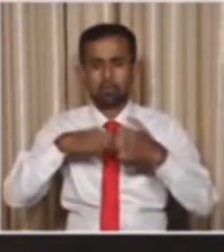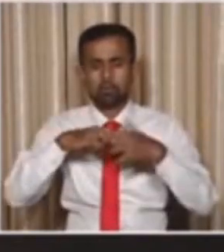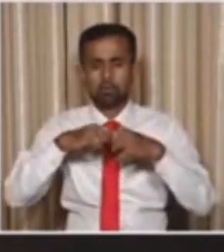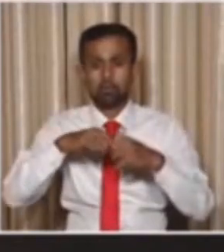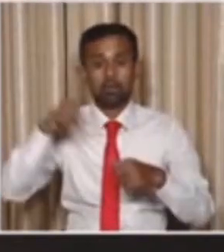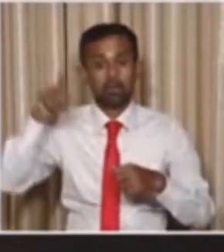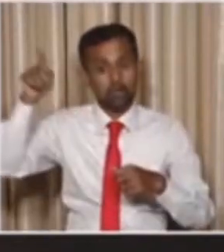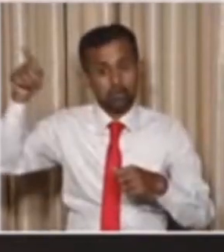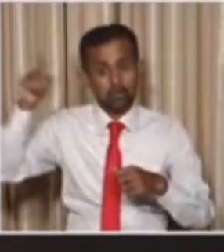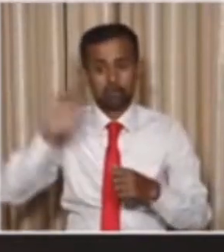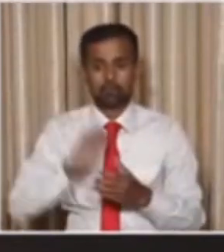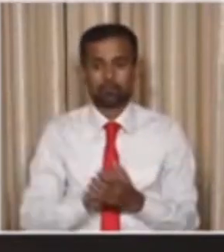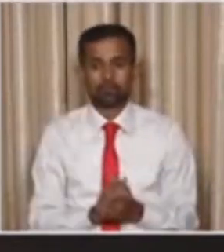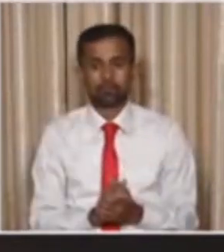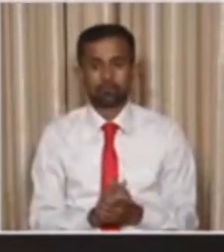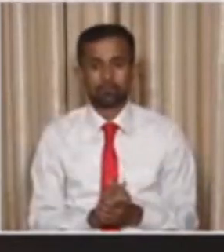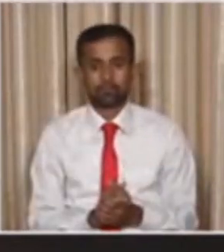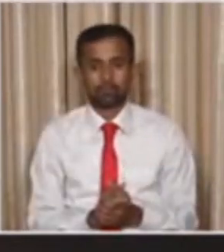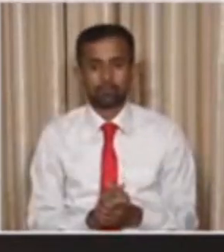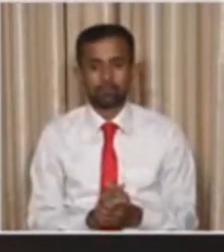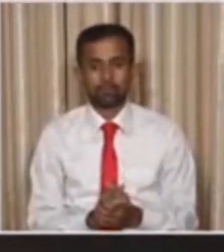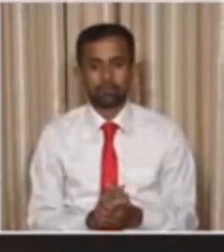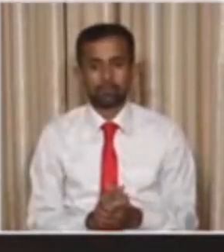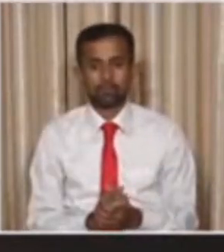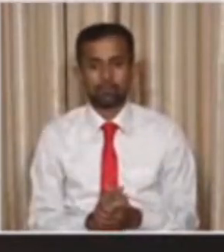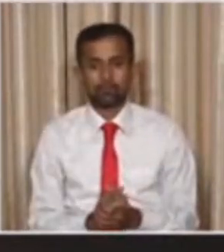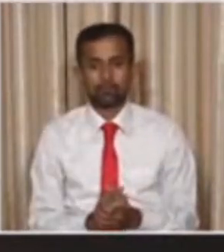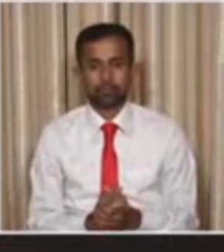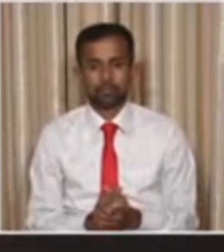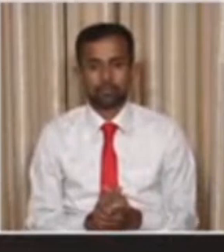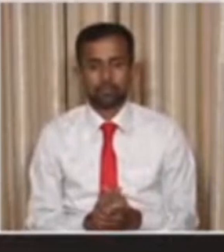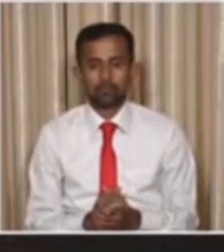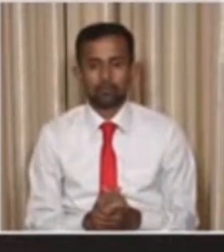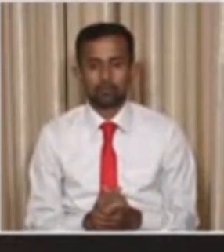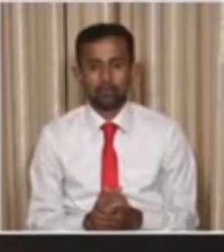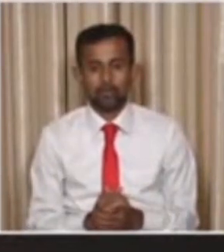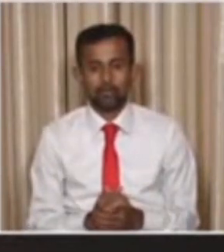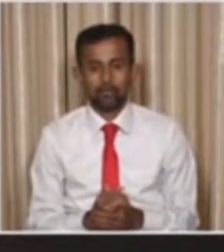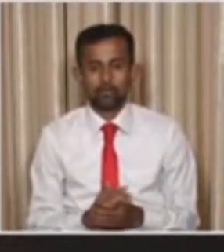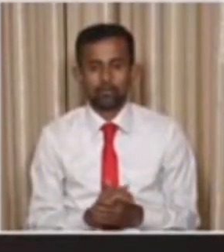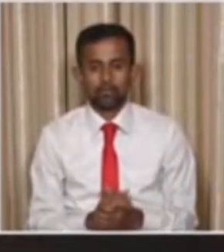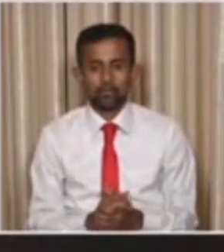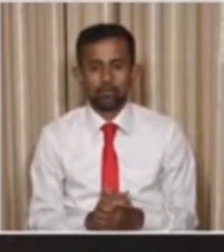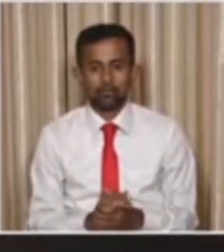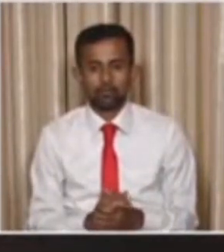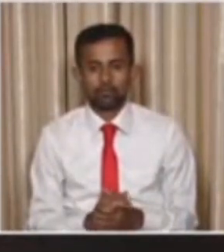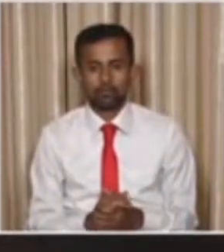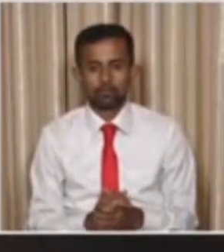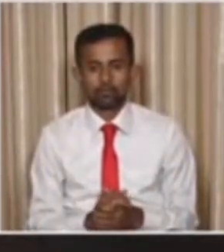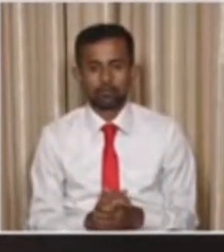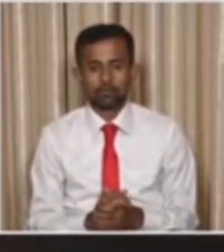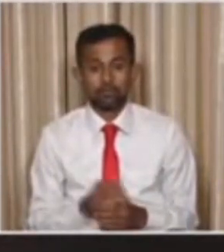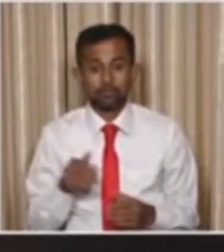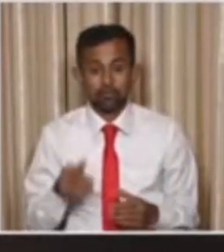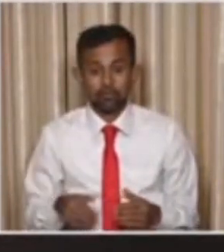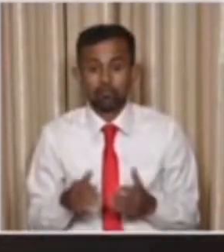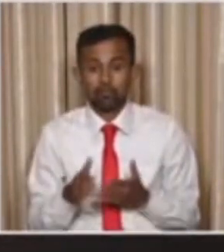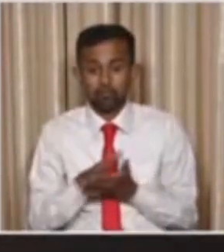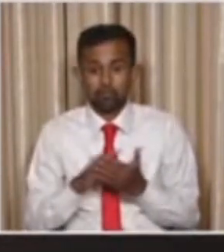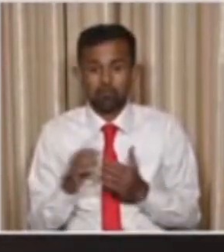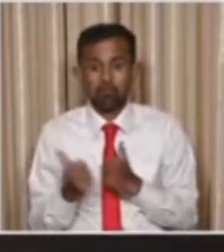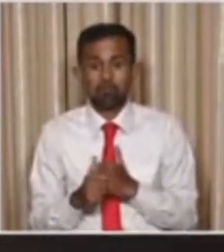කියන එකත් අපි මතක් කරගන්න ඕනේ අසාපි විශේෂයෙන්ම කියනවා මේ අද මේ මොහොත වෙනකොට නිර්මාණය වෙලා